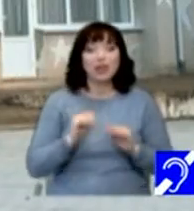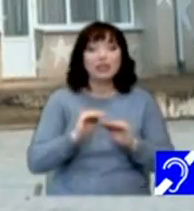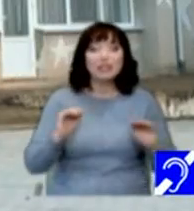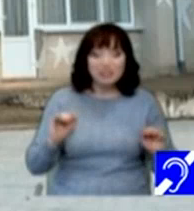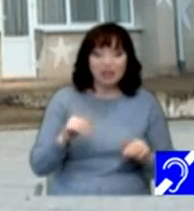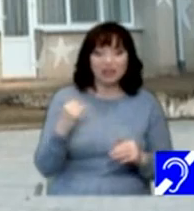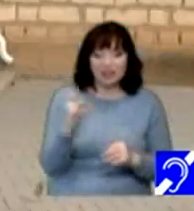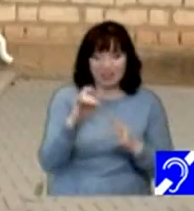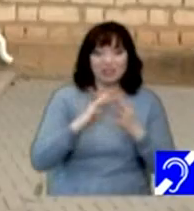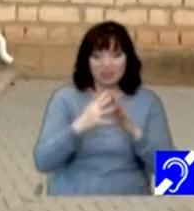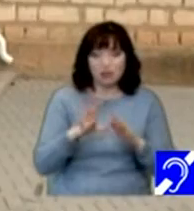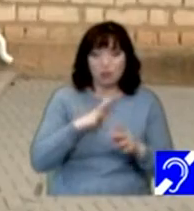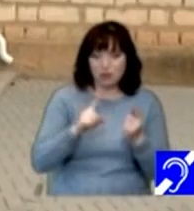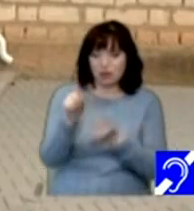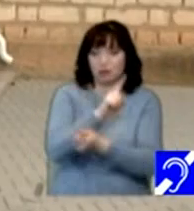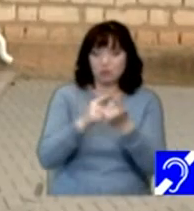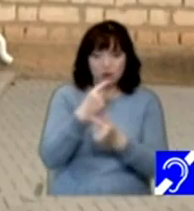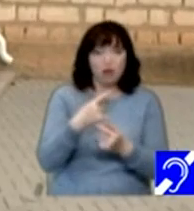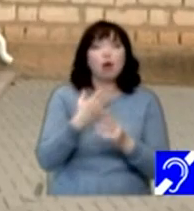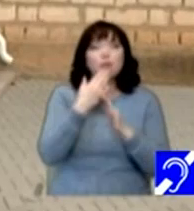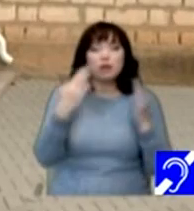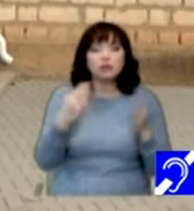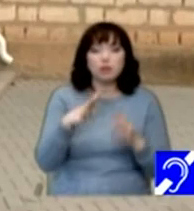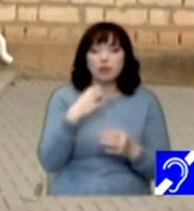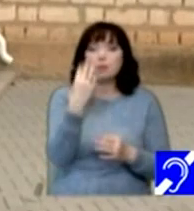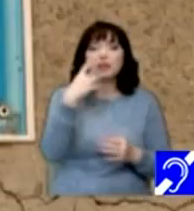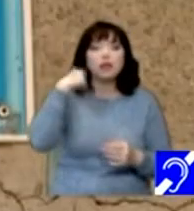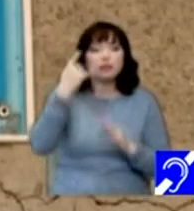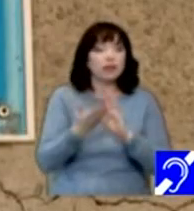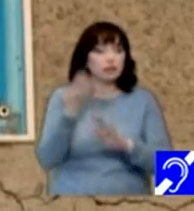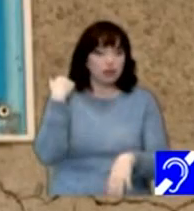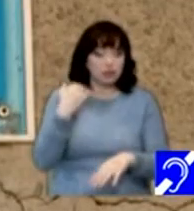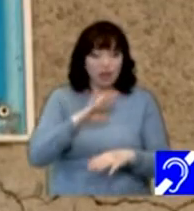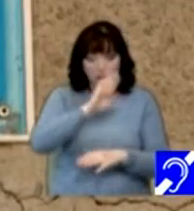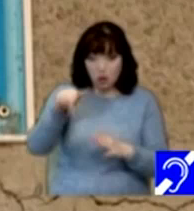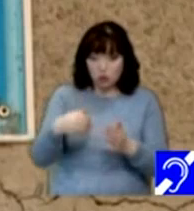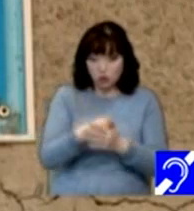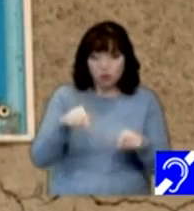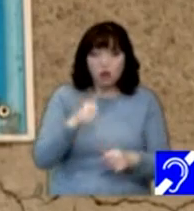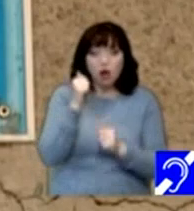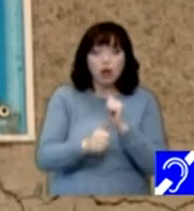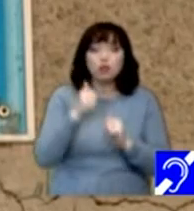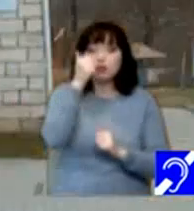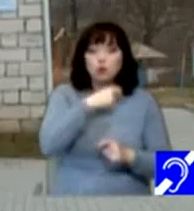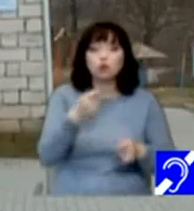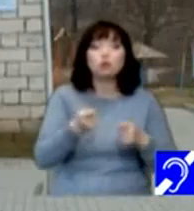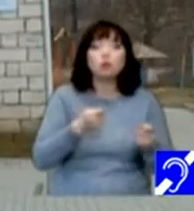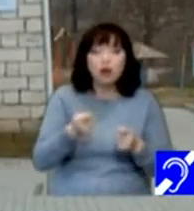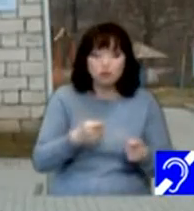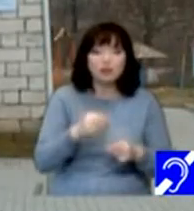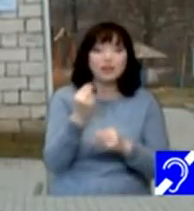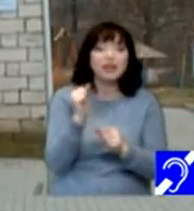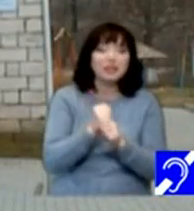Grădinița din Pănășești a fost renovată ultima dată în urmă cu 15 ani. De atunci, în fiecare an, conducerea instituției făcea